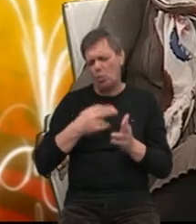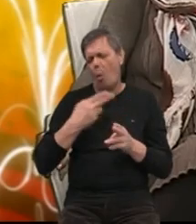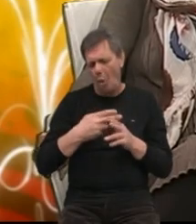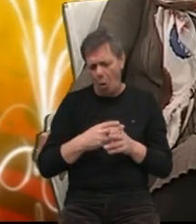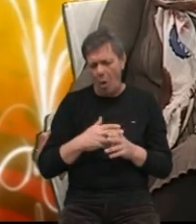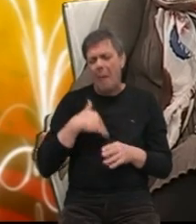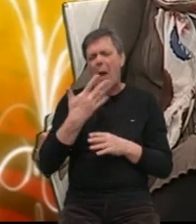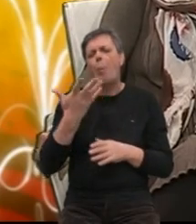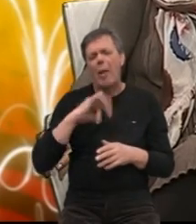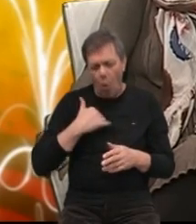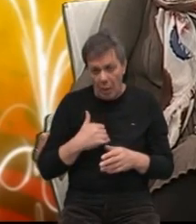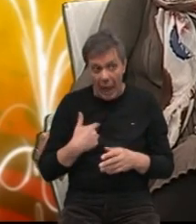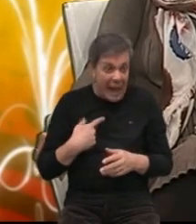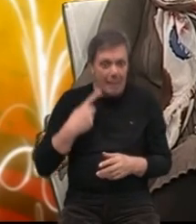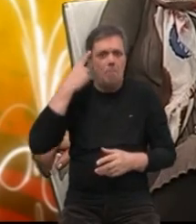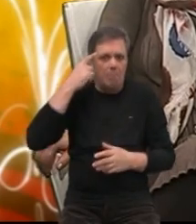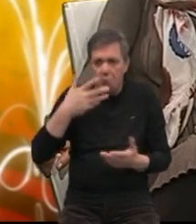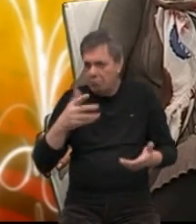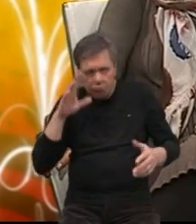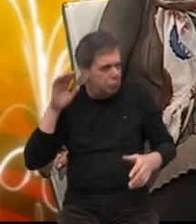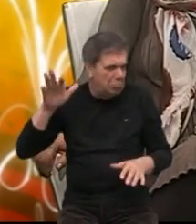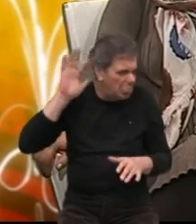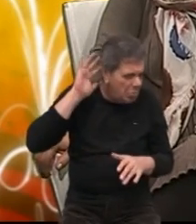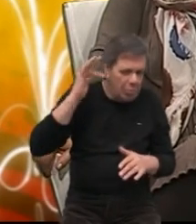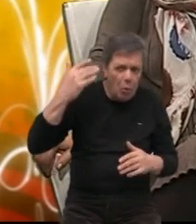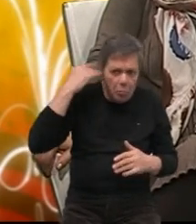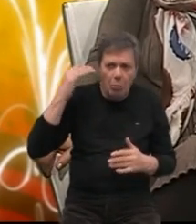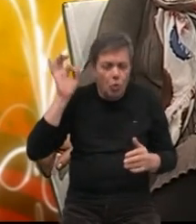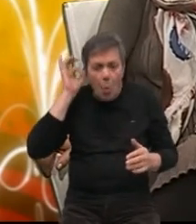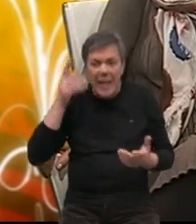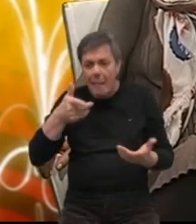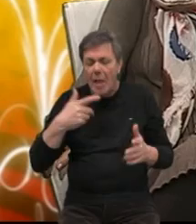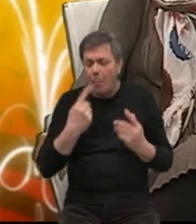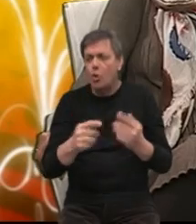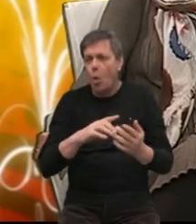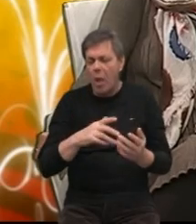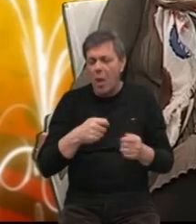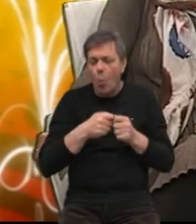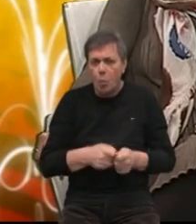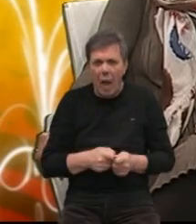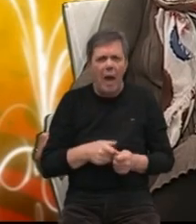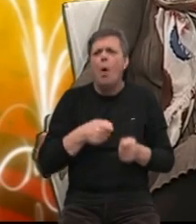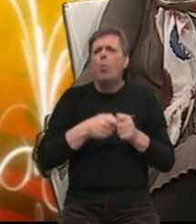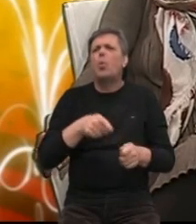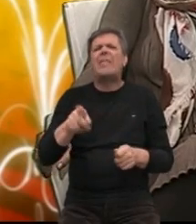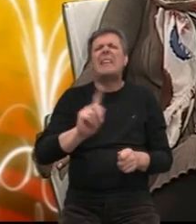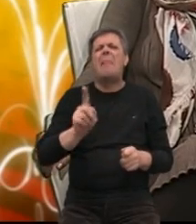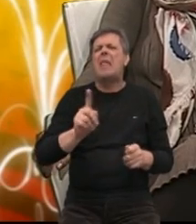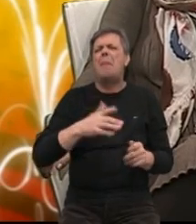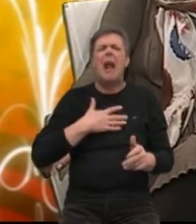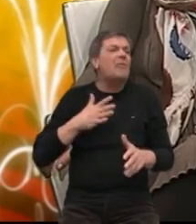sam saznala uopće da postoje ta udruga, onda sam dolazila, ali udruga nije imala ni svoj prostor u to vrijeme, pa sam ja dolazila